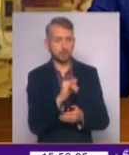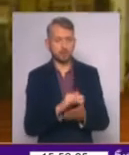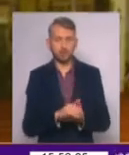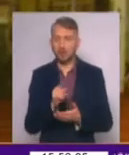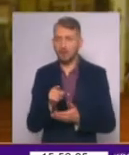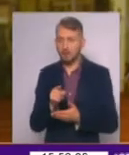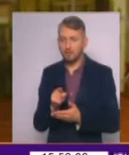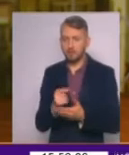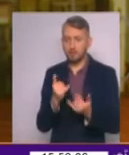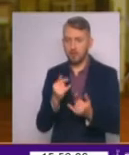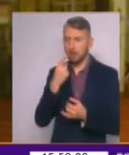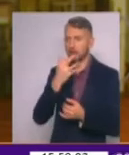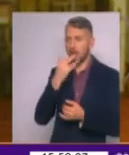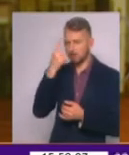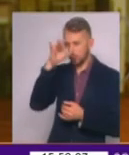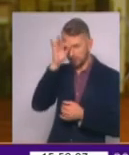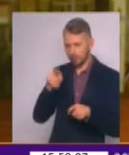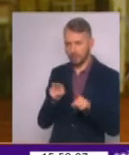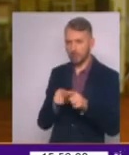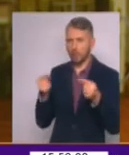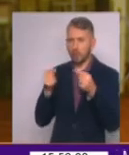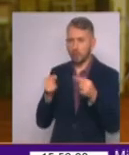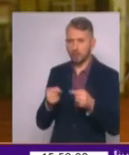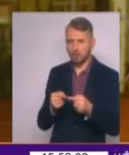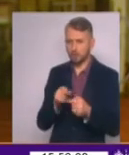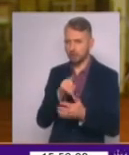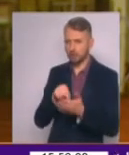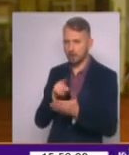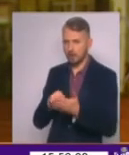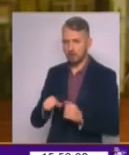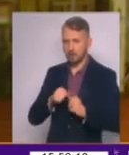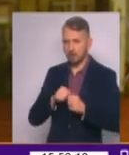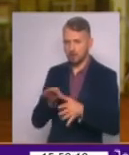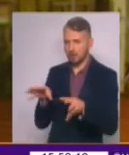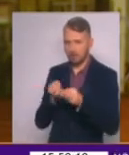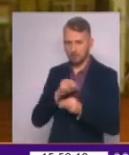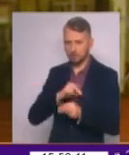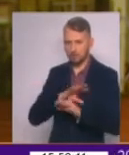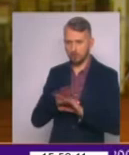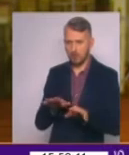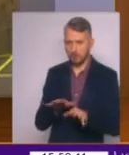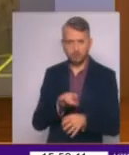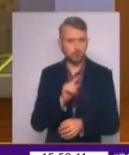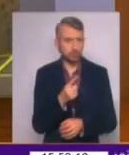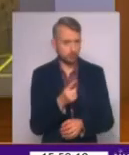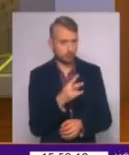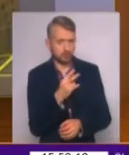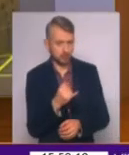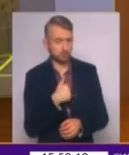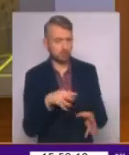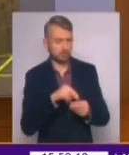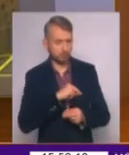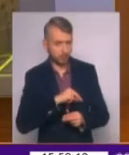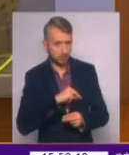жодним чином зараз з Нацполіцією ось у таких конкретних моментах намагаєтеся навіть не співпрацювати, я так розумію? Ну чому? Ні. Ми